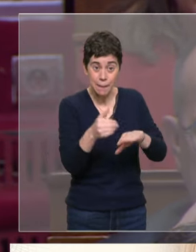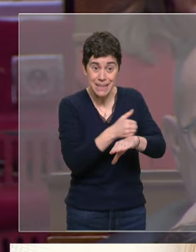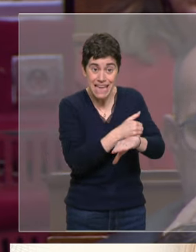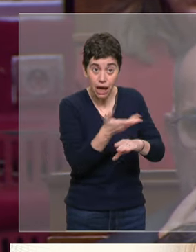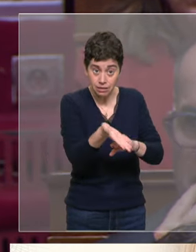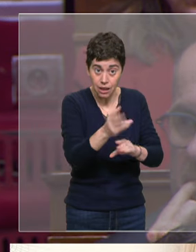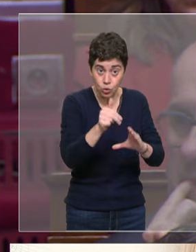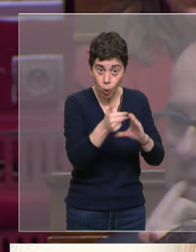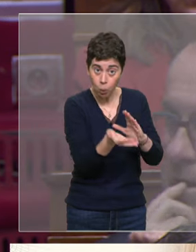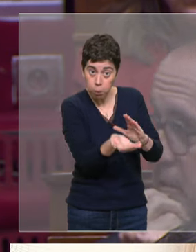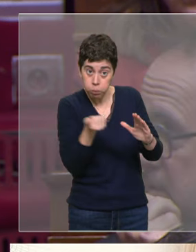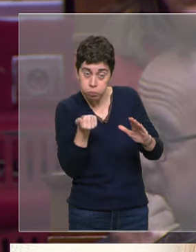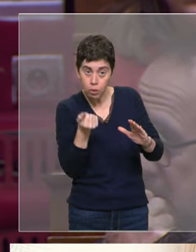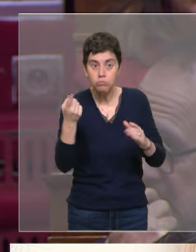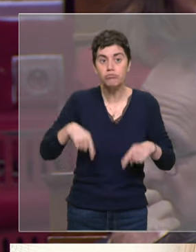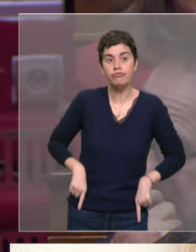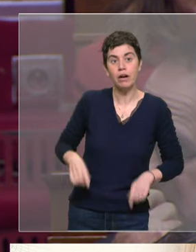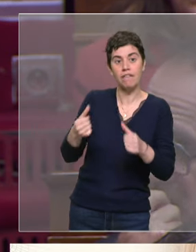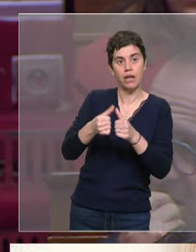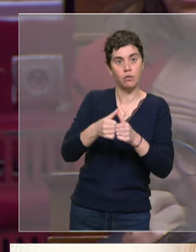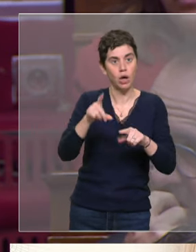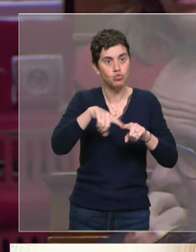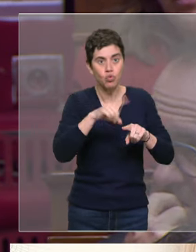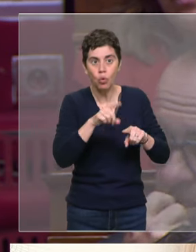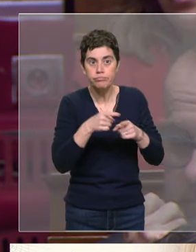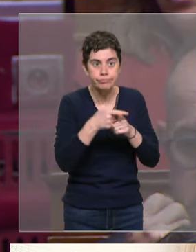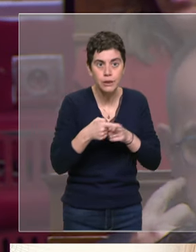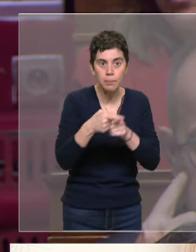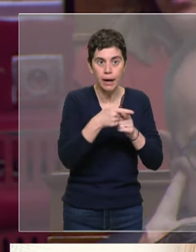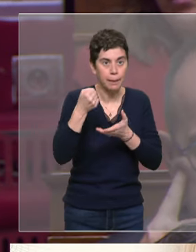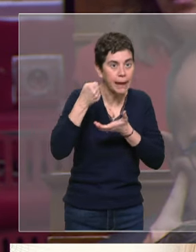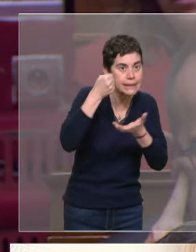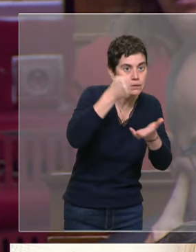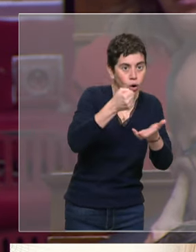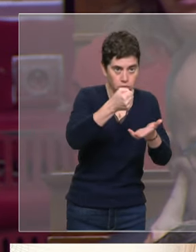votre gouvernement choisit de s'en prendre au bien commun, au patrimoine de ceux qui n'en ont pas.